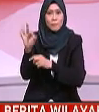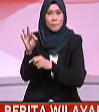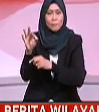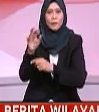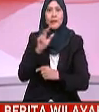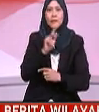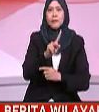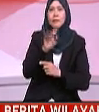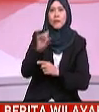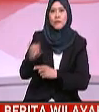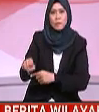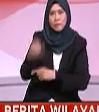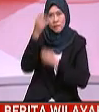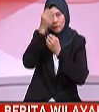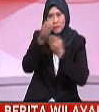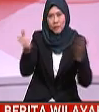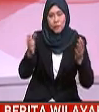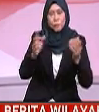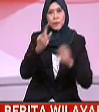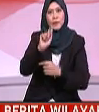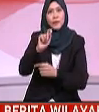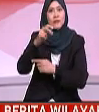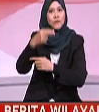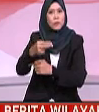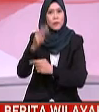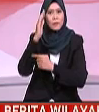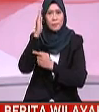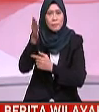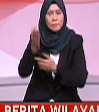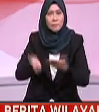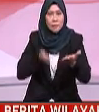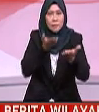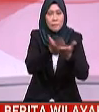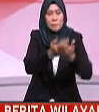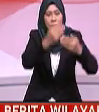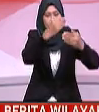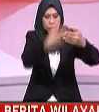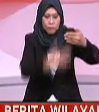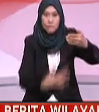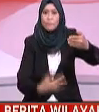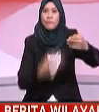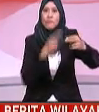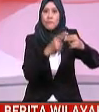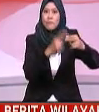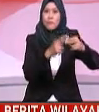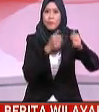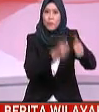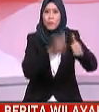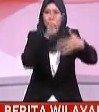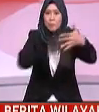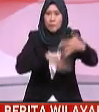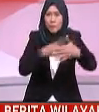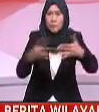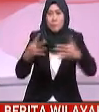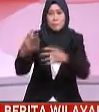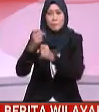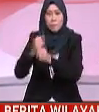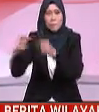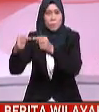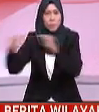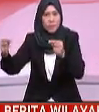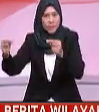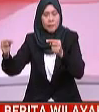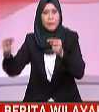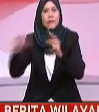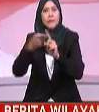Kari Jamaluddin berkata Tabung Haji akan mengemukakan senarai Jemaah Haji mengikut jadual setelah mendapat keputusan